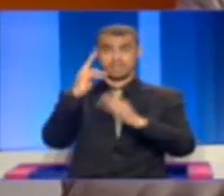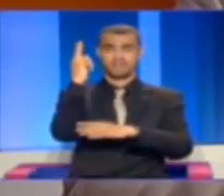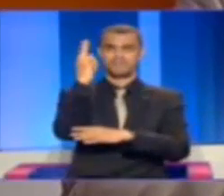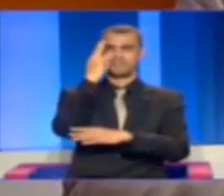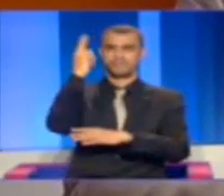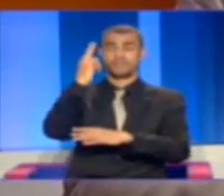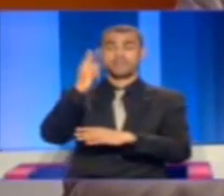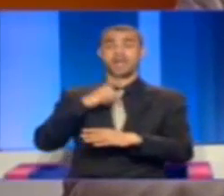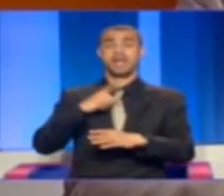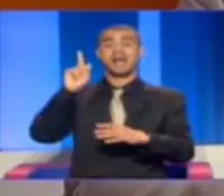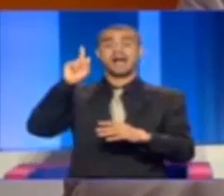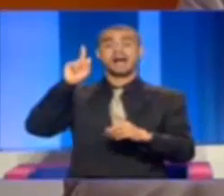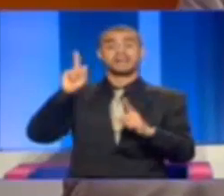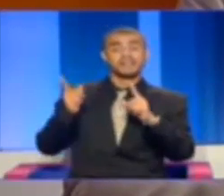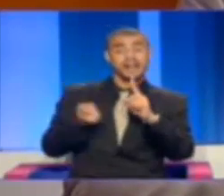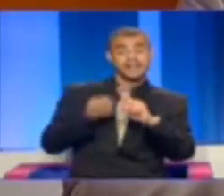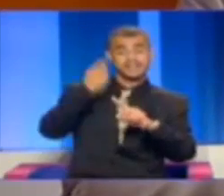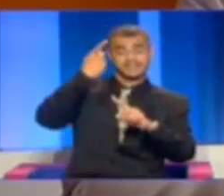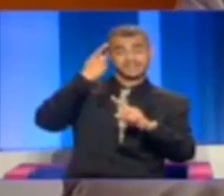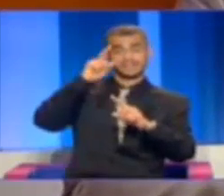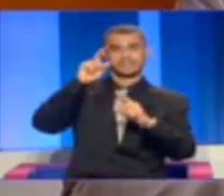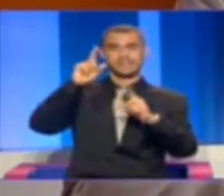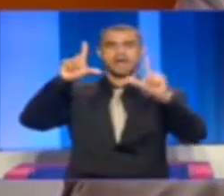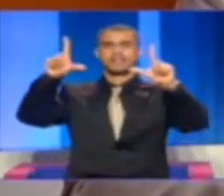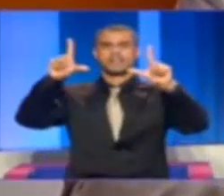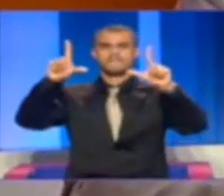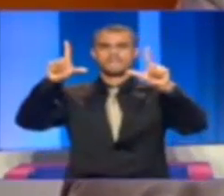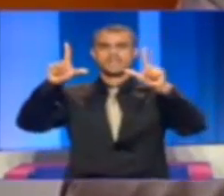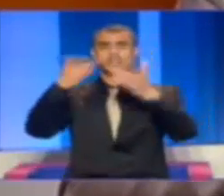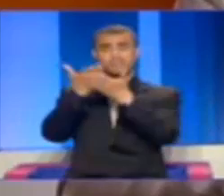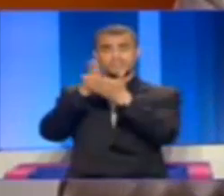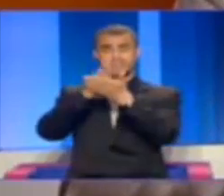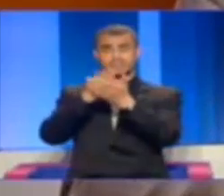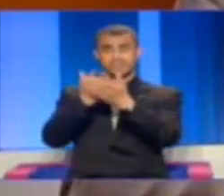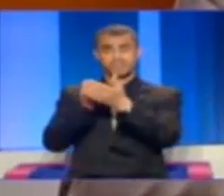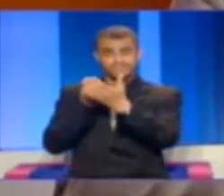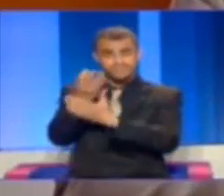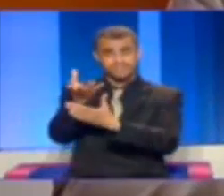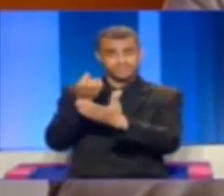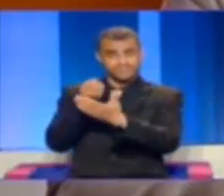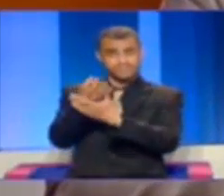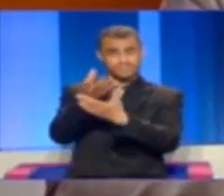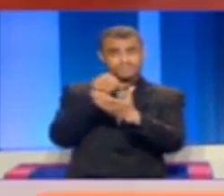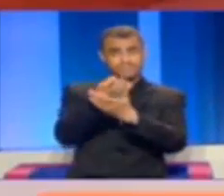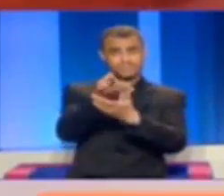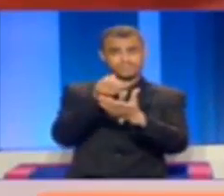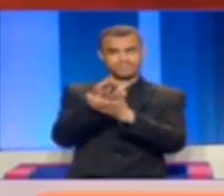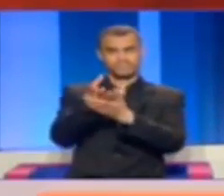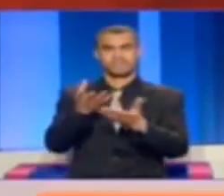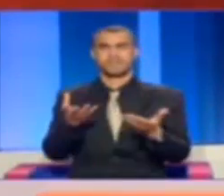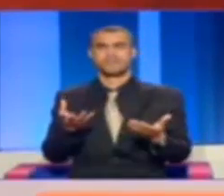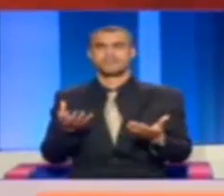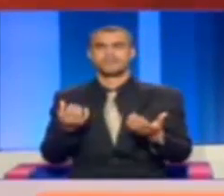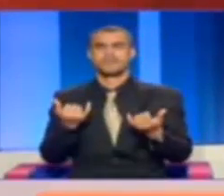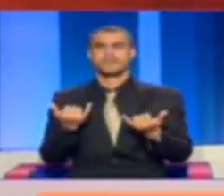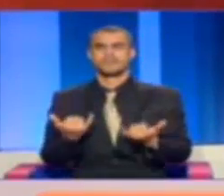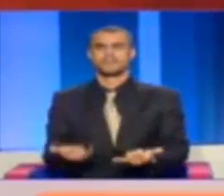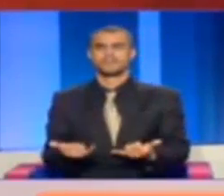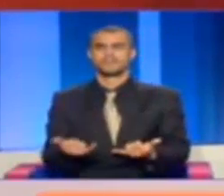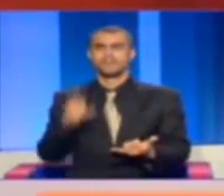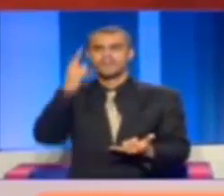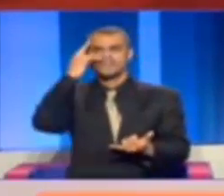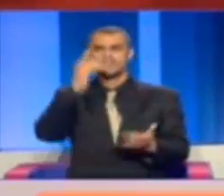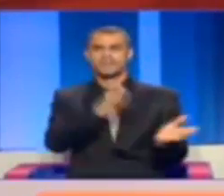الإشارة حقها من الإعلام الرسمي، باعتبار ما تبقاش غير فقط. قبل ما نواصل ربما بالإعلام الرسمي، وهذه نقطة غنبغي ناخذ